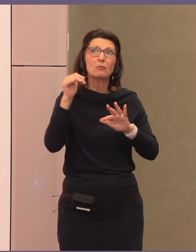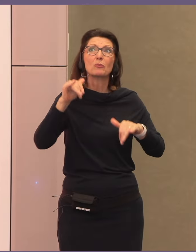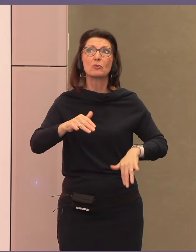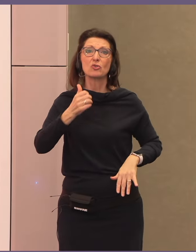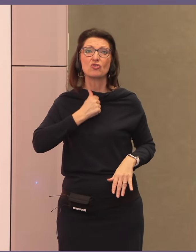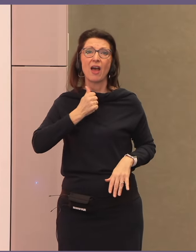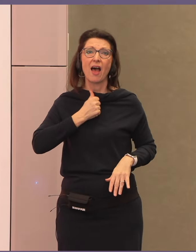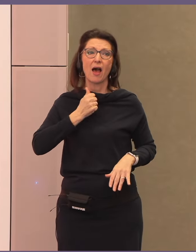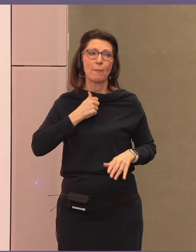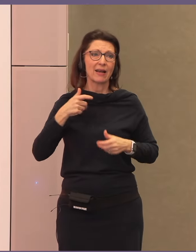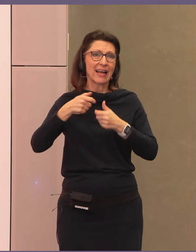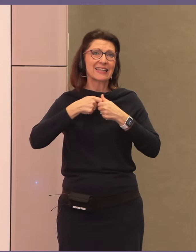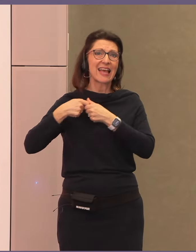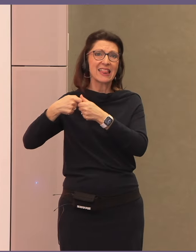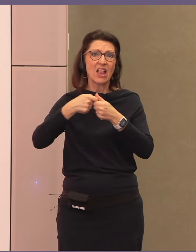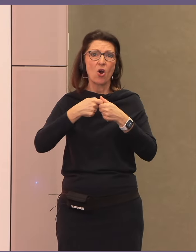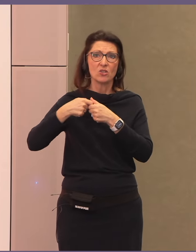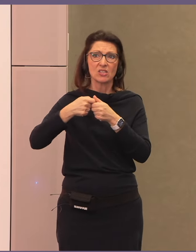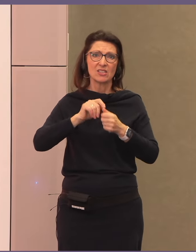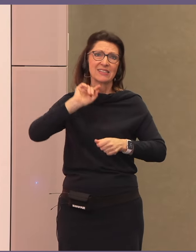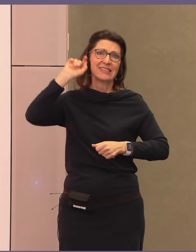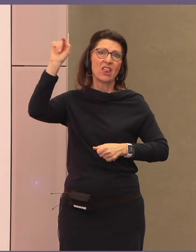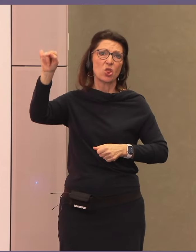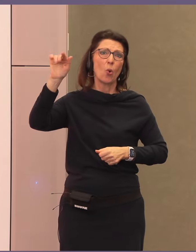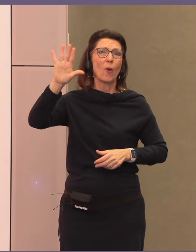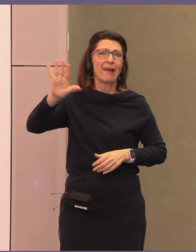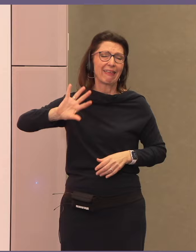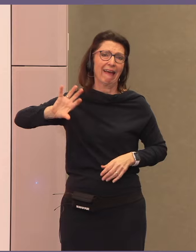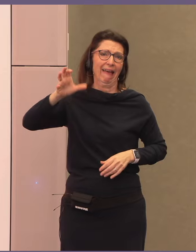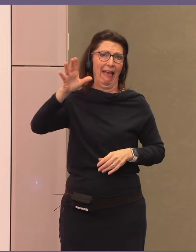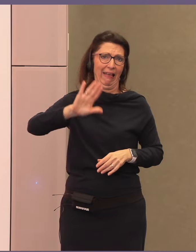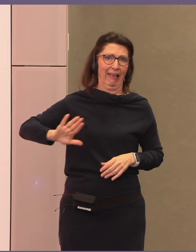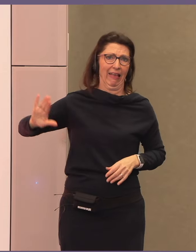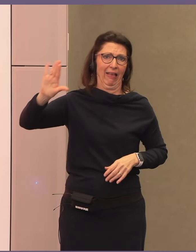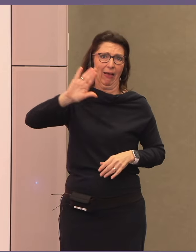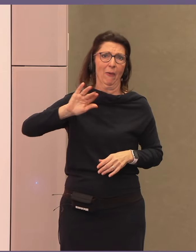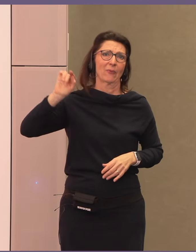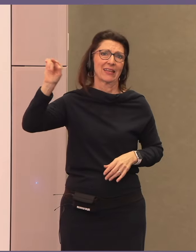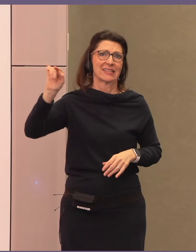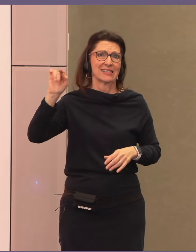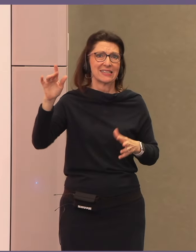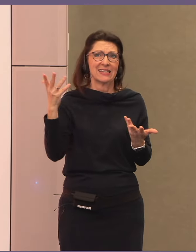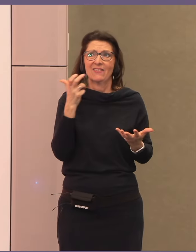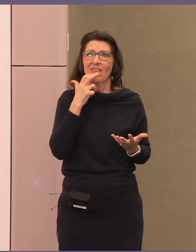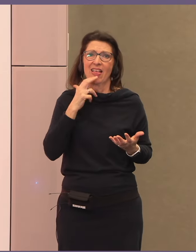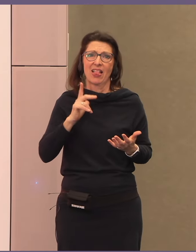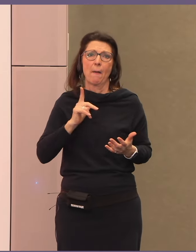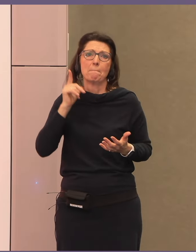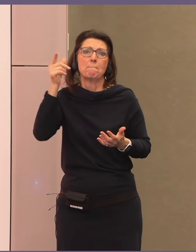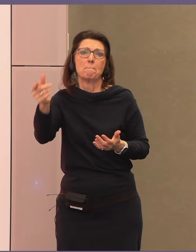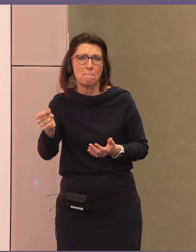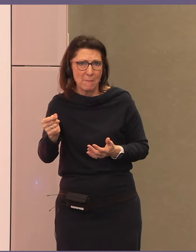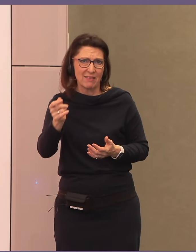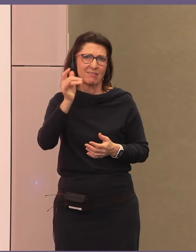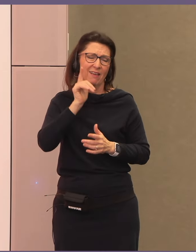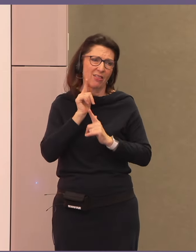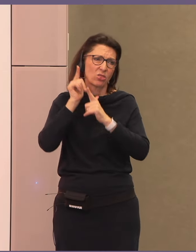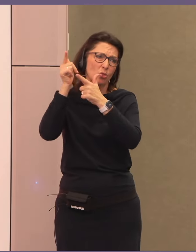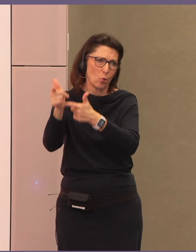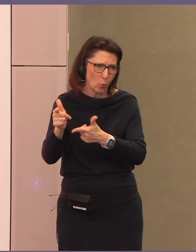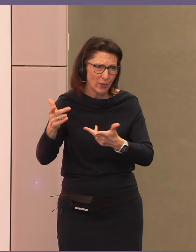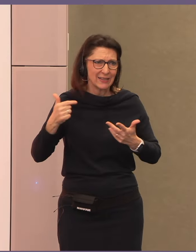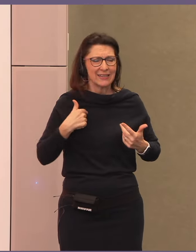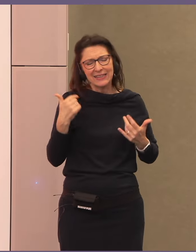Genossin seit vielen Monaten einen Tourtag in ihrer Region entgegenfiebert mit mir gemeinsam. Und wir haben es noch möglich gemacht,